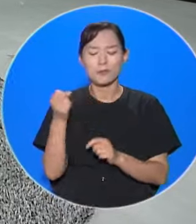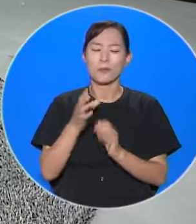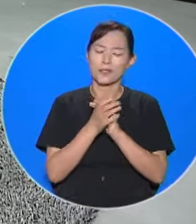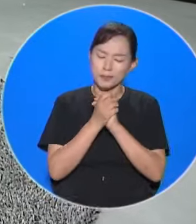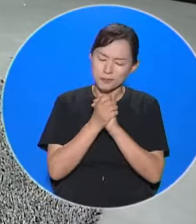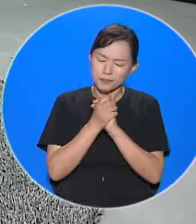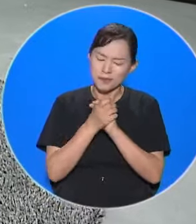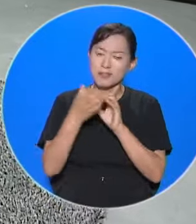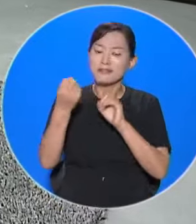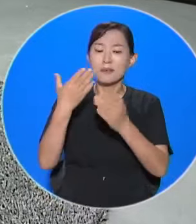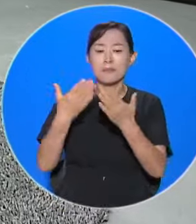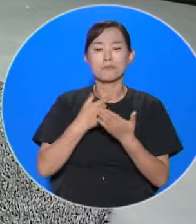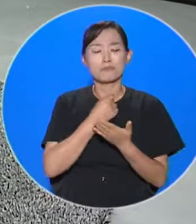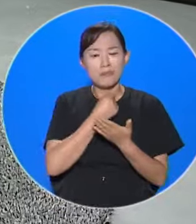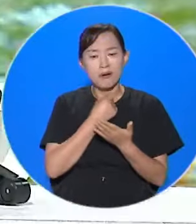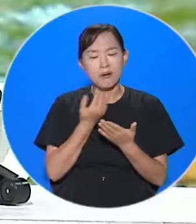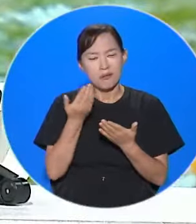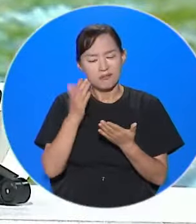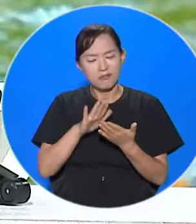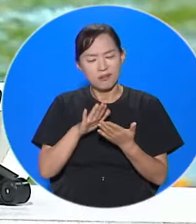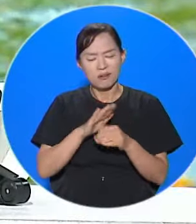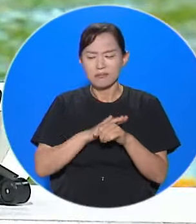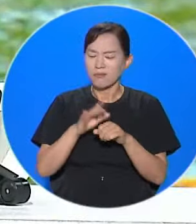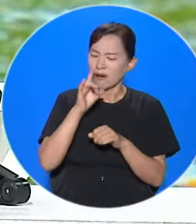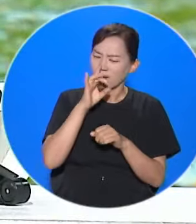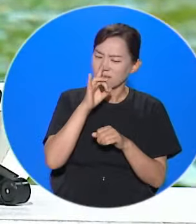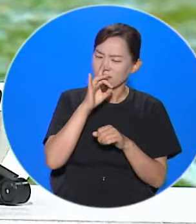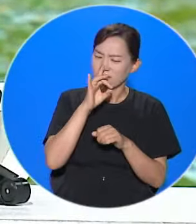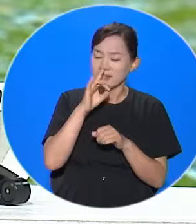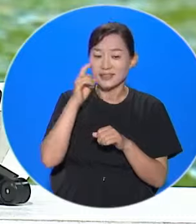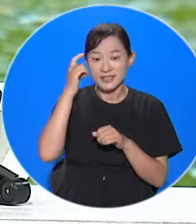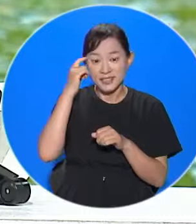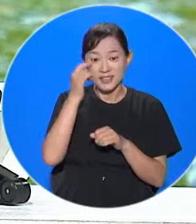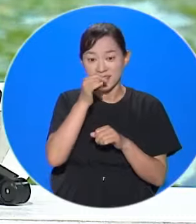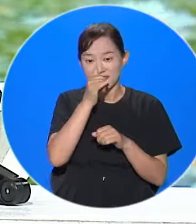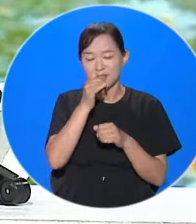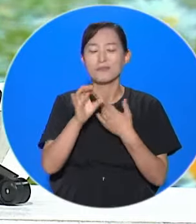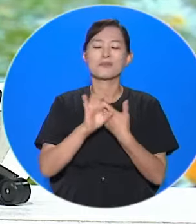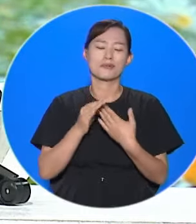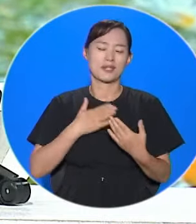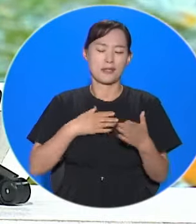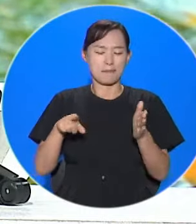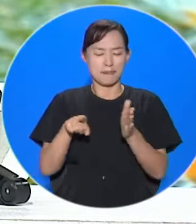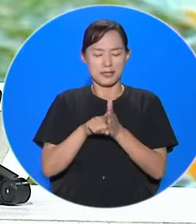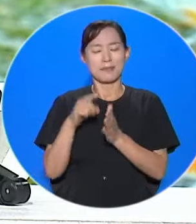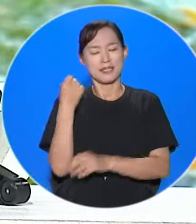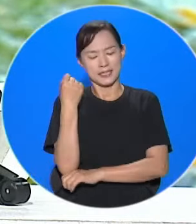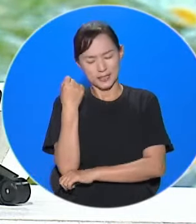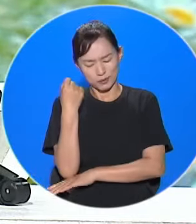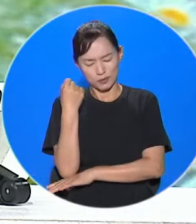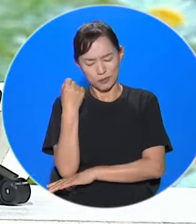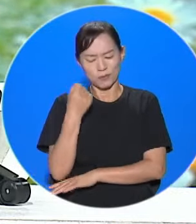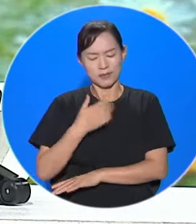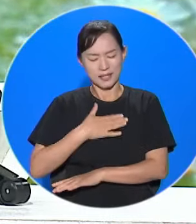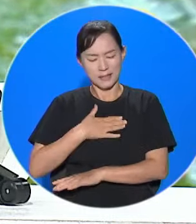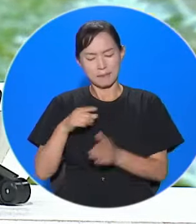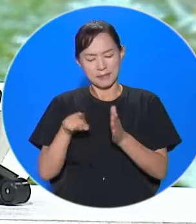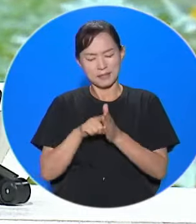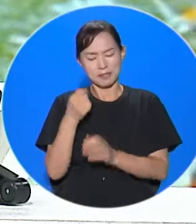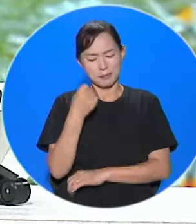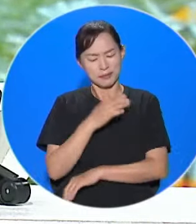기도도 응답받고 싶은데 잘 안 돼요 하는 생각이 드시면 내가 믿음의 기초를, 믿음의 기본기를